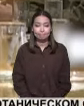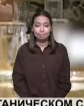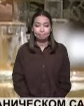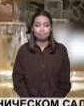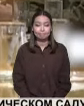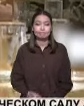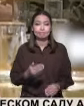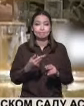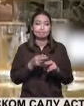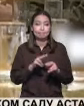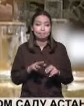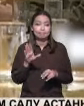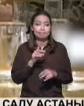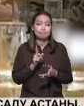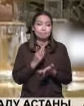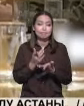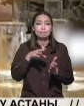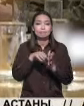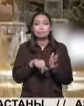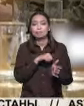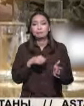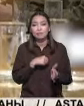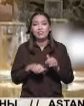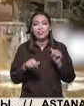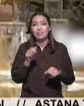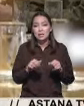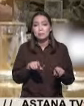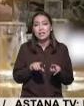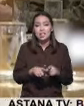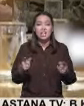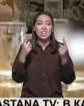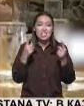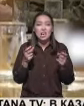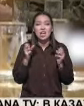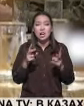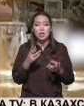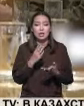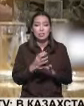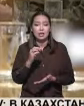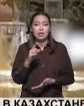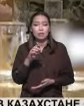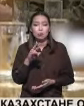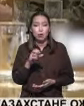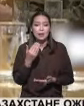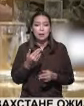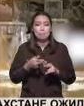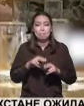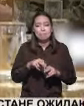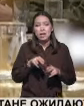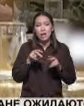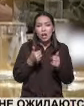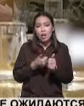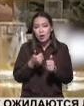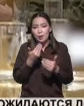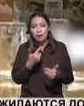Это новая фаза войны. Она включает в себя как возможности, так и значительные риски. Хизбулла чувствует, что ее преследуют, и